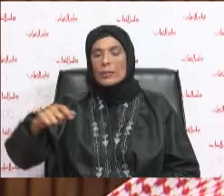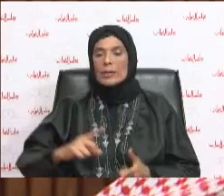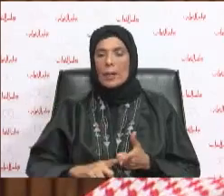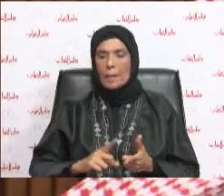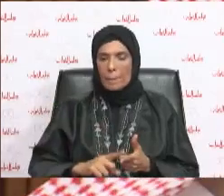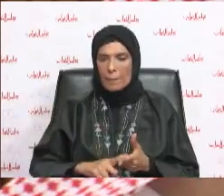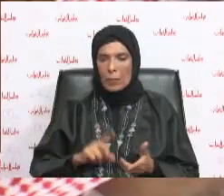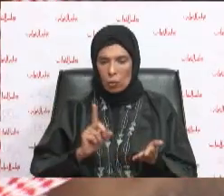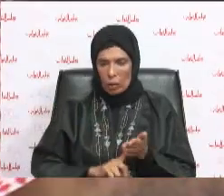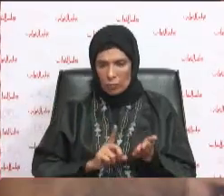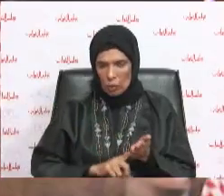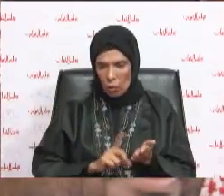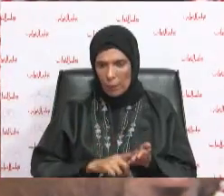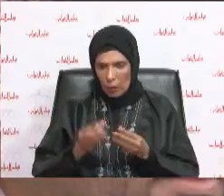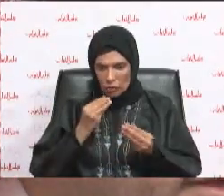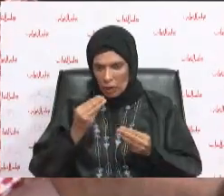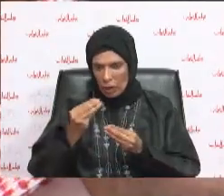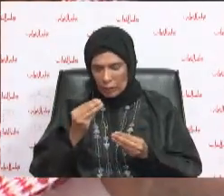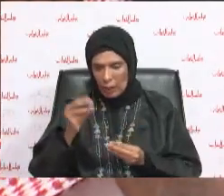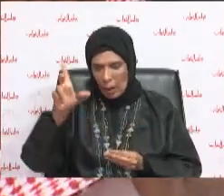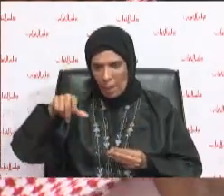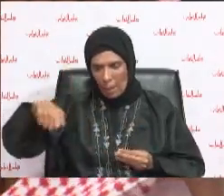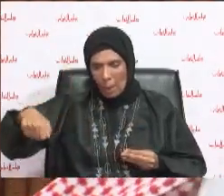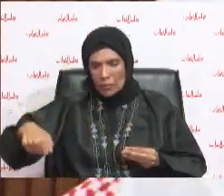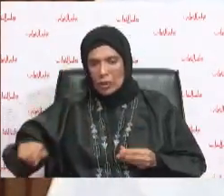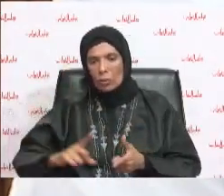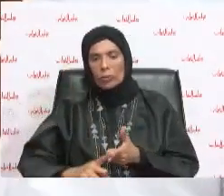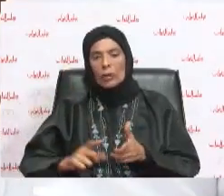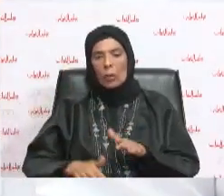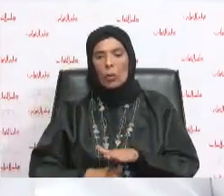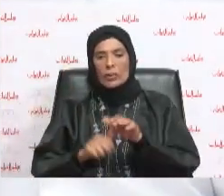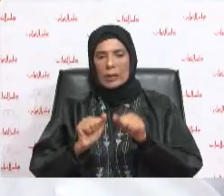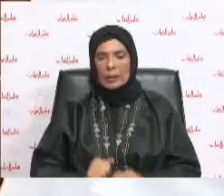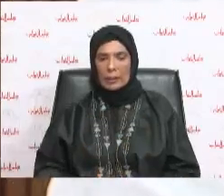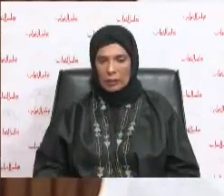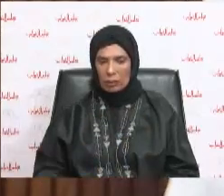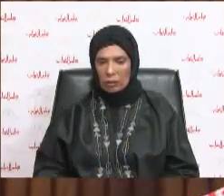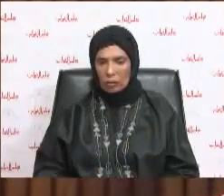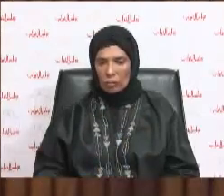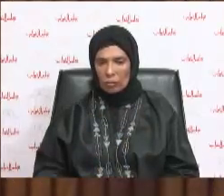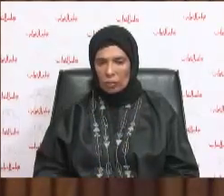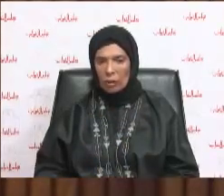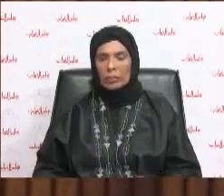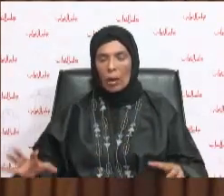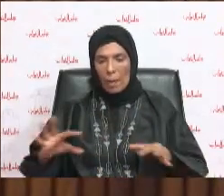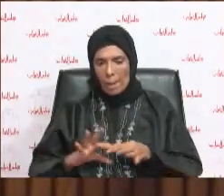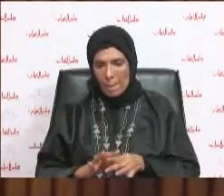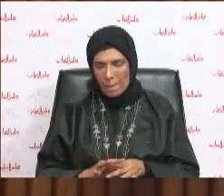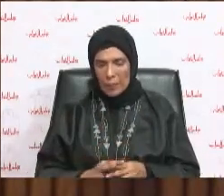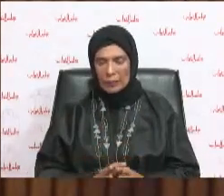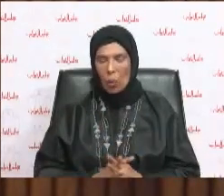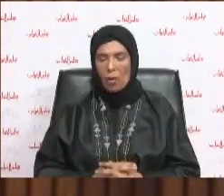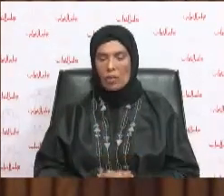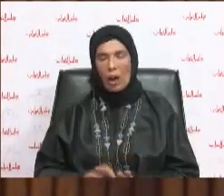كان يلزم الشورى والنواب والوزراء بمن فيهم الوكلاء والرؤساء التنفيذيين، وكان هذا التوافق. لكن يا معالي